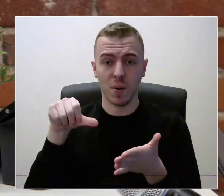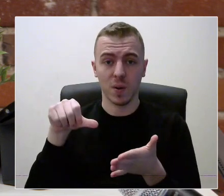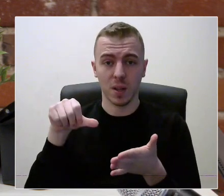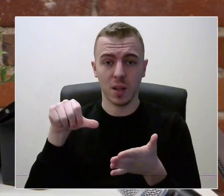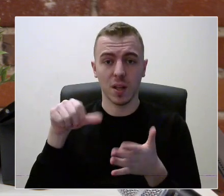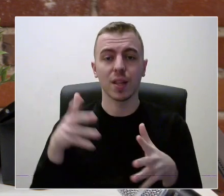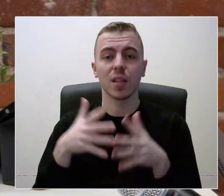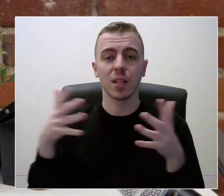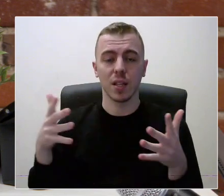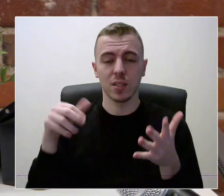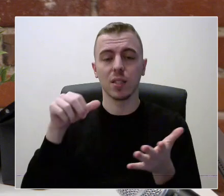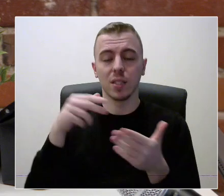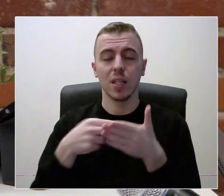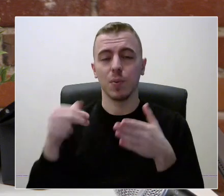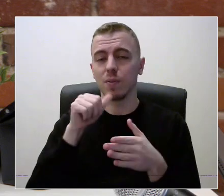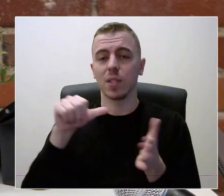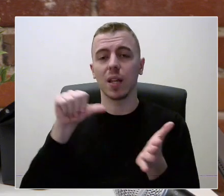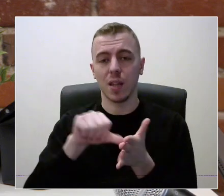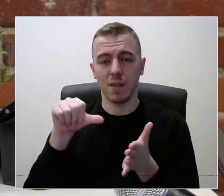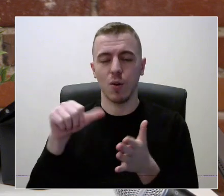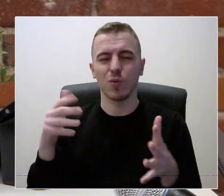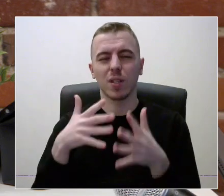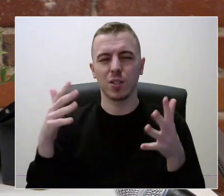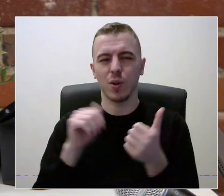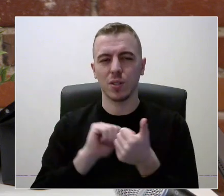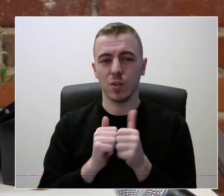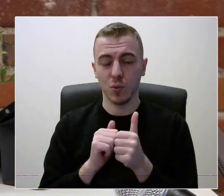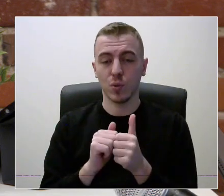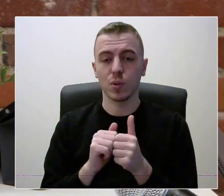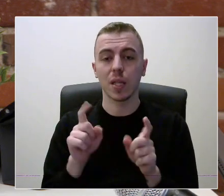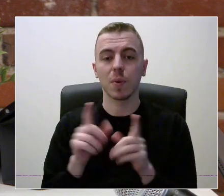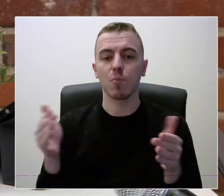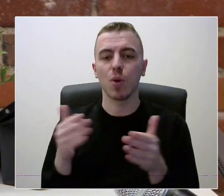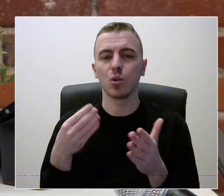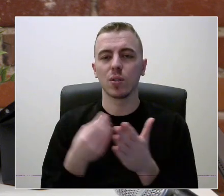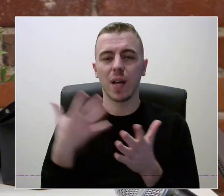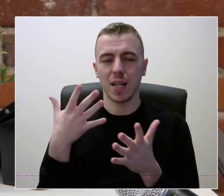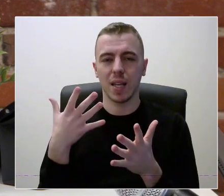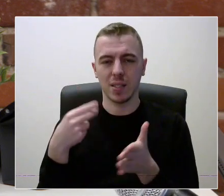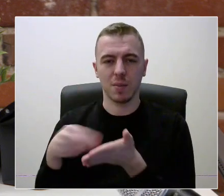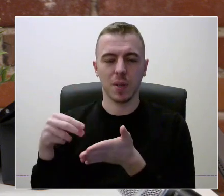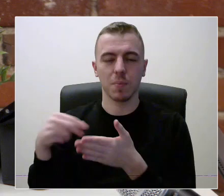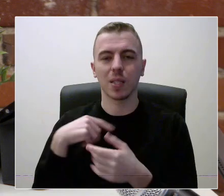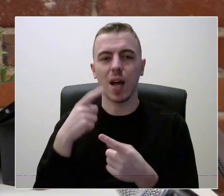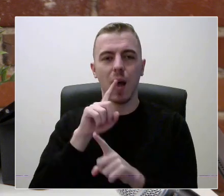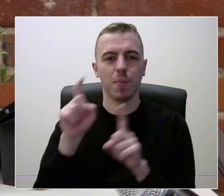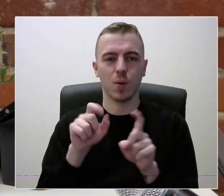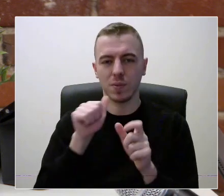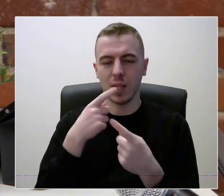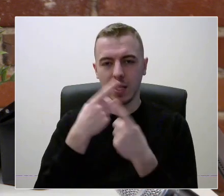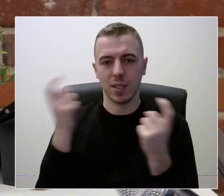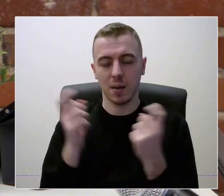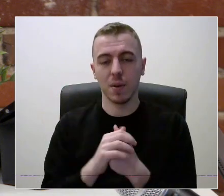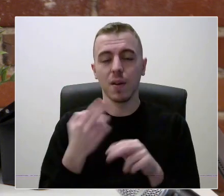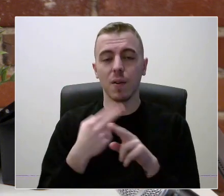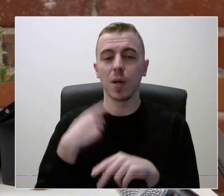kurios dalyvauja mūsų visuose didžiosiuose konkursuose, jos dalyvauja ir mažos vertės pirkimuose, nes skelbiama apklausa. Tai aš ir dėl to aš sakau, kad norisi, kad